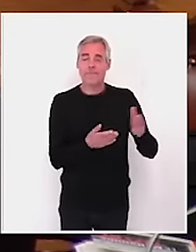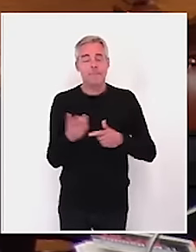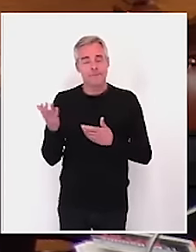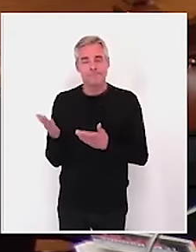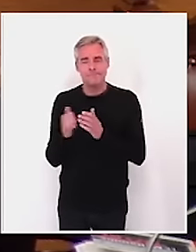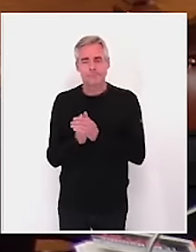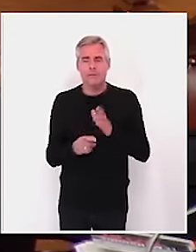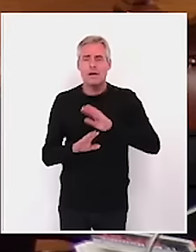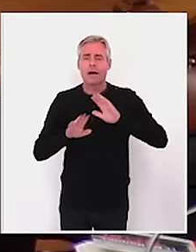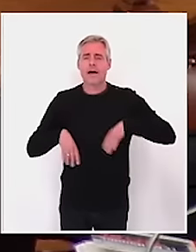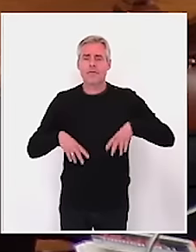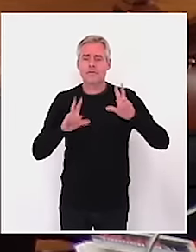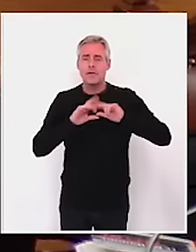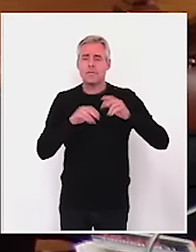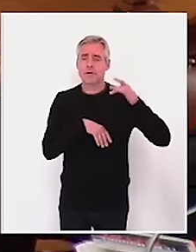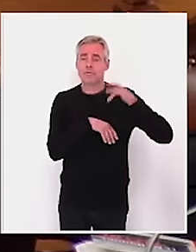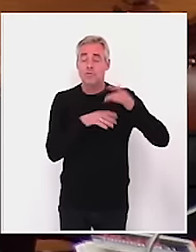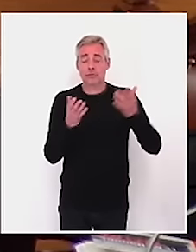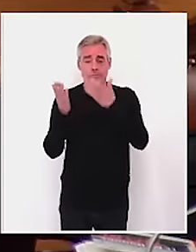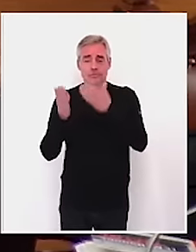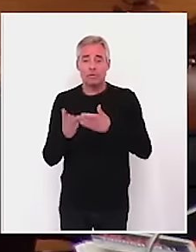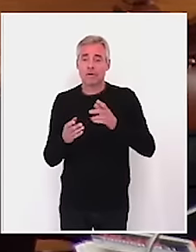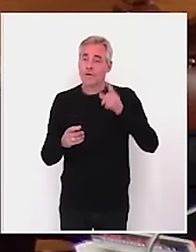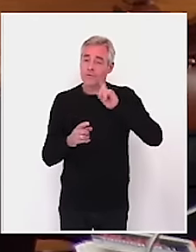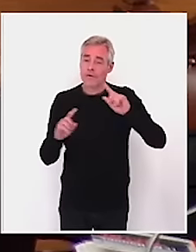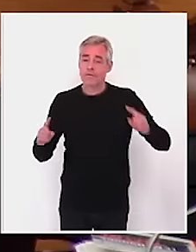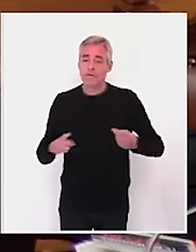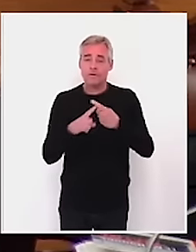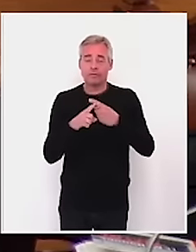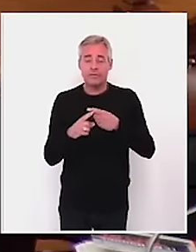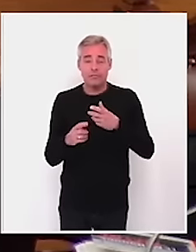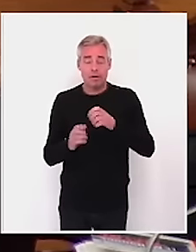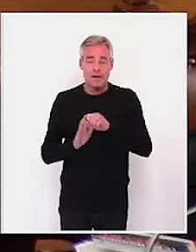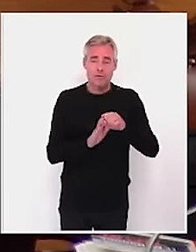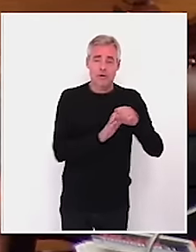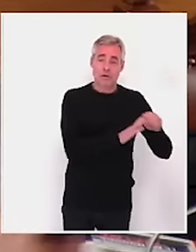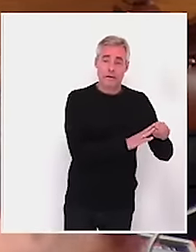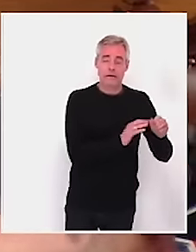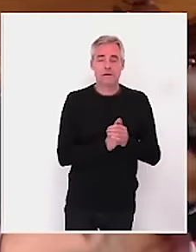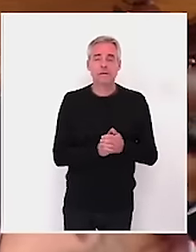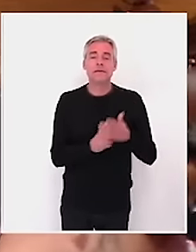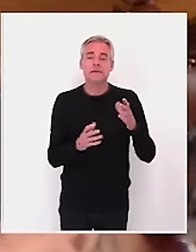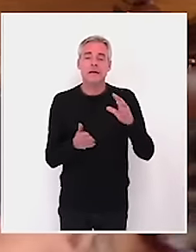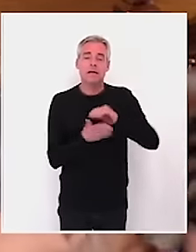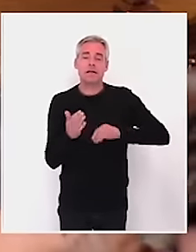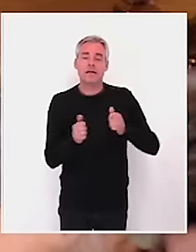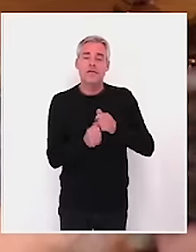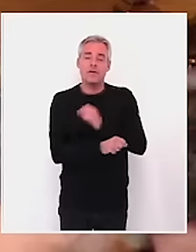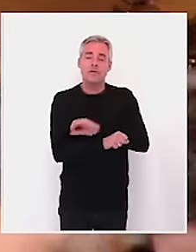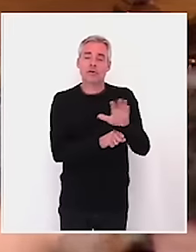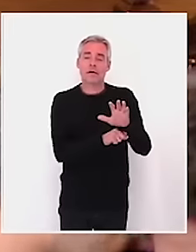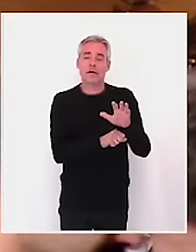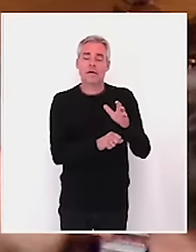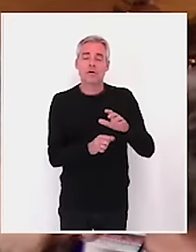j'en avais déjà parlé il y a longtemps, c'est une géographe très à gauche. Elle écrit avec une journaliste